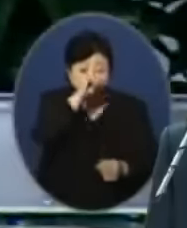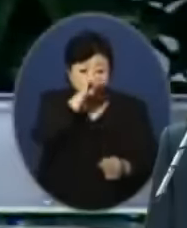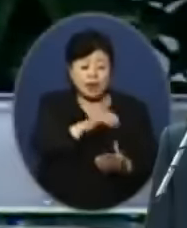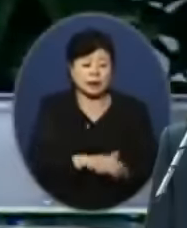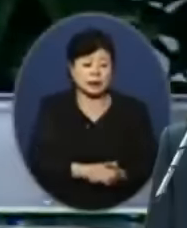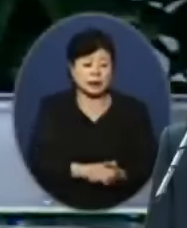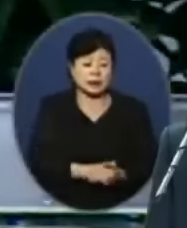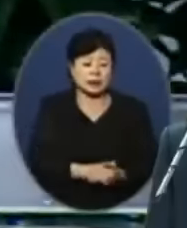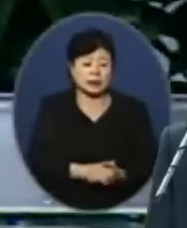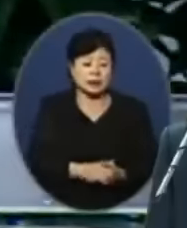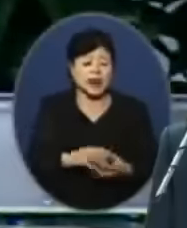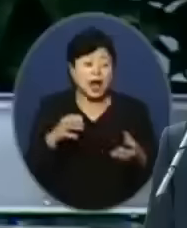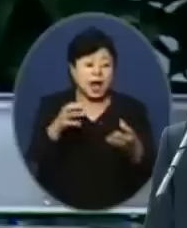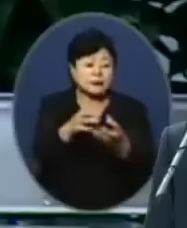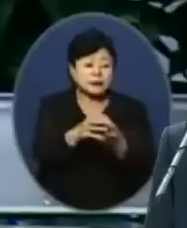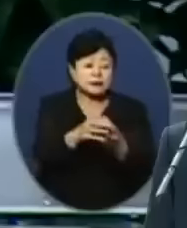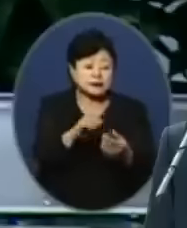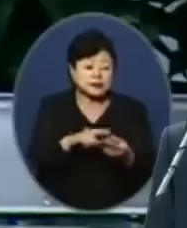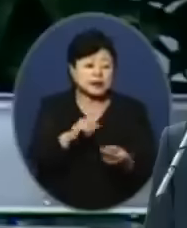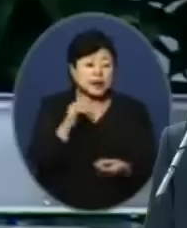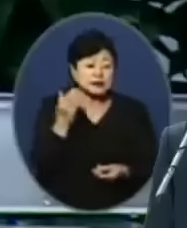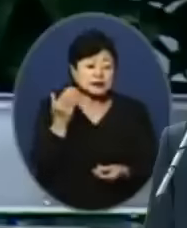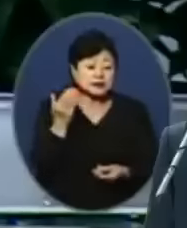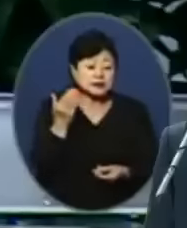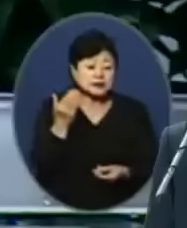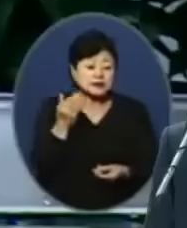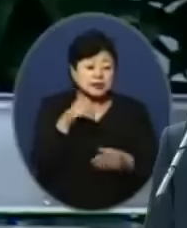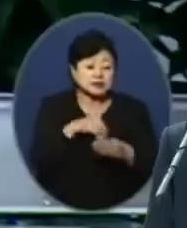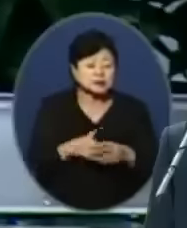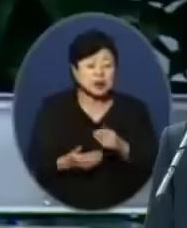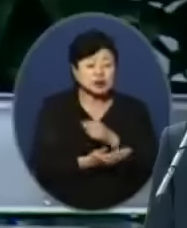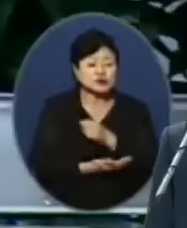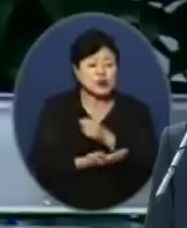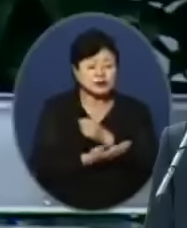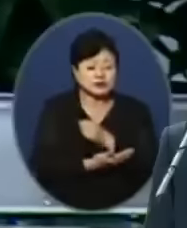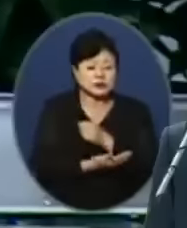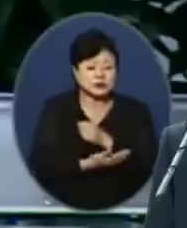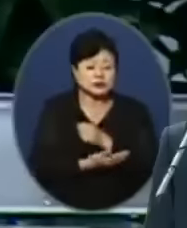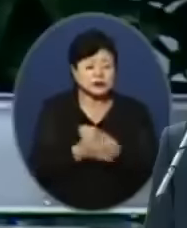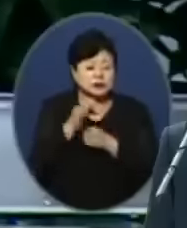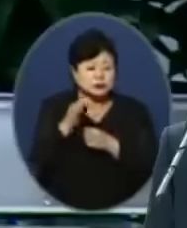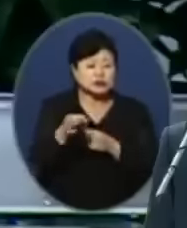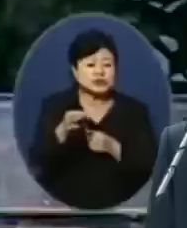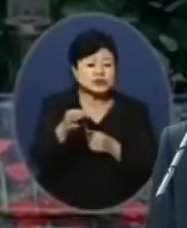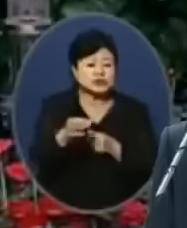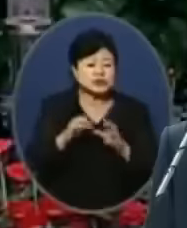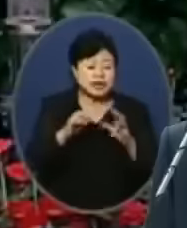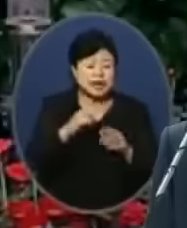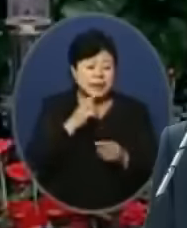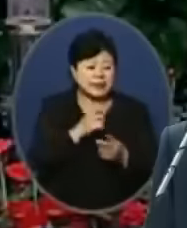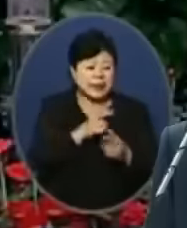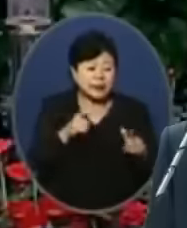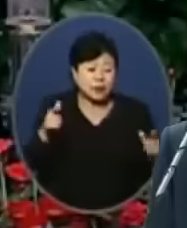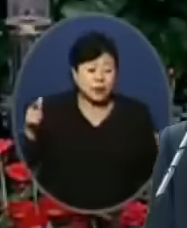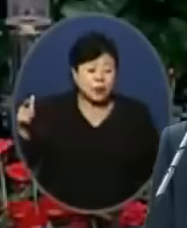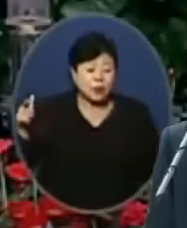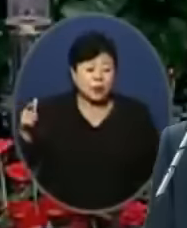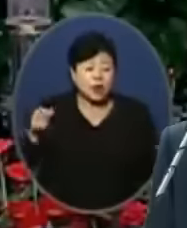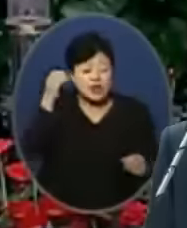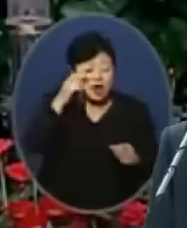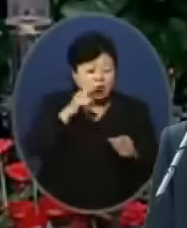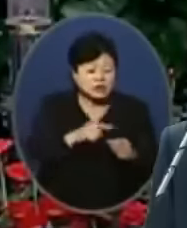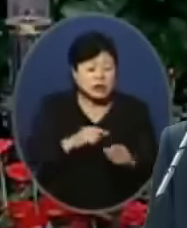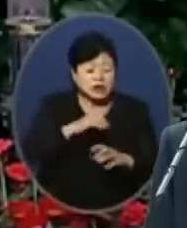좋고 섞어서 여러분 그렇게 하십시오. 심고 거두는 법칙은 물질적 세계에서만 적용되는 것이 아니라 이런